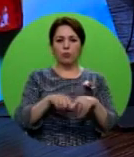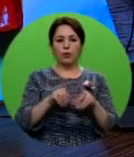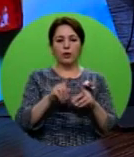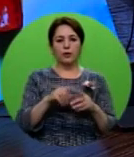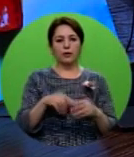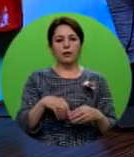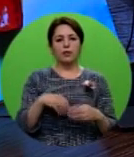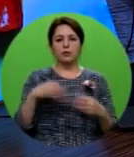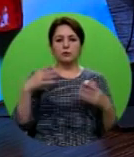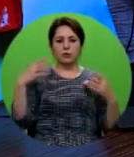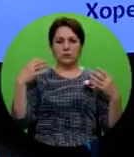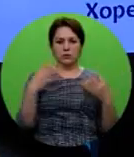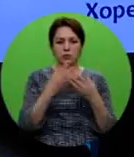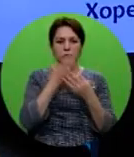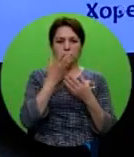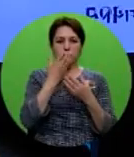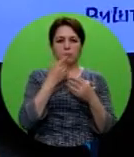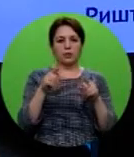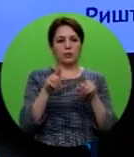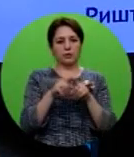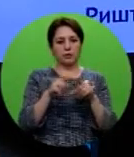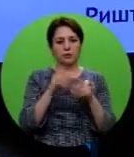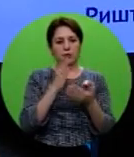то же время теплая.